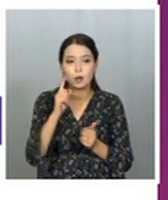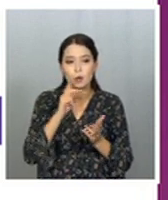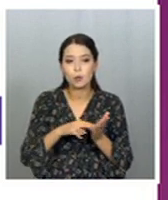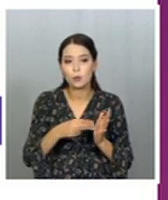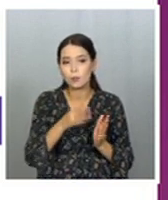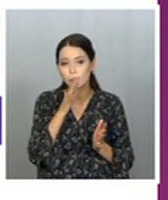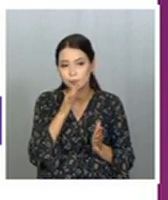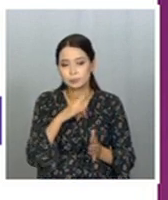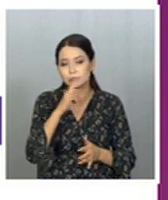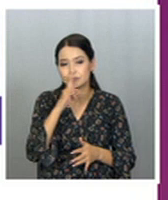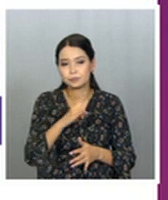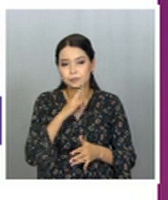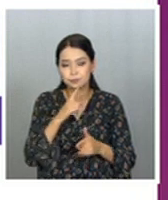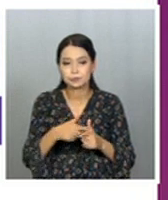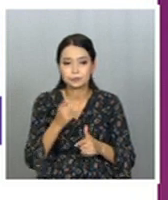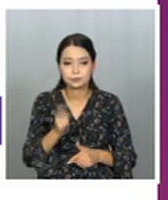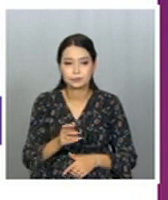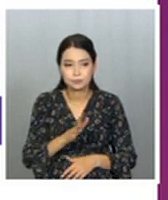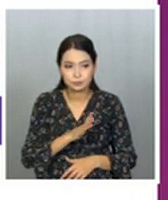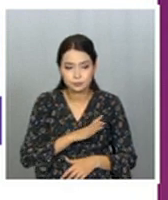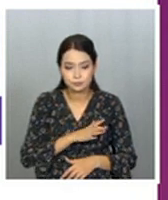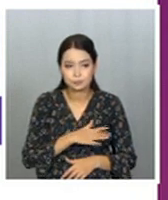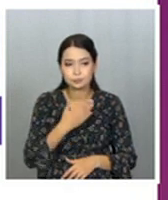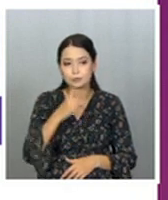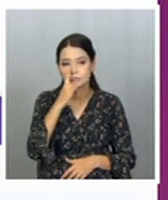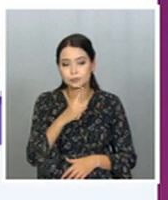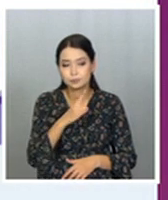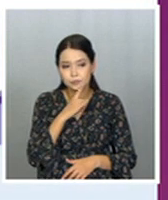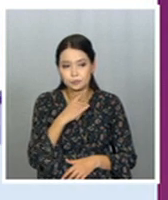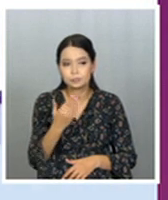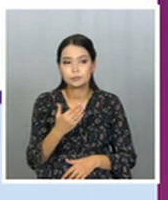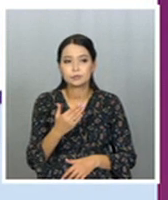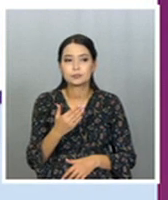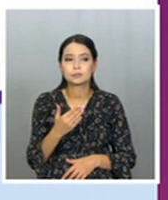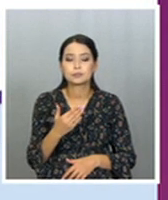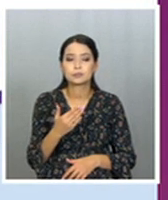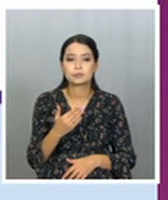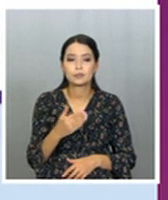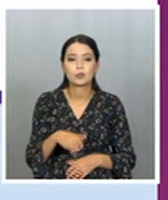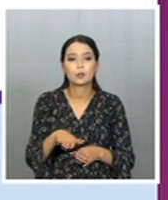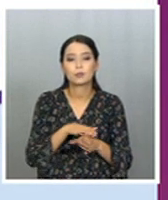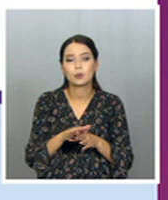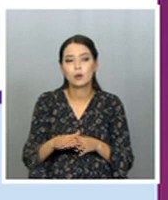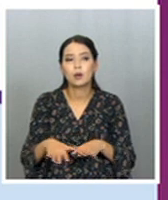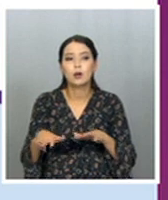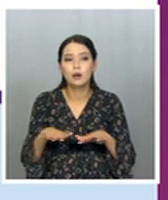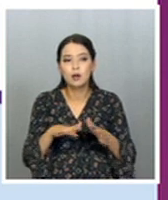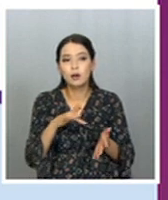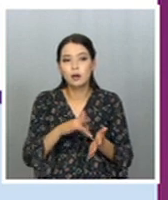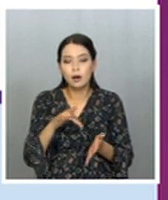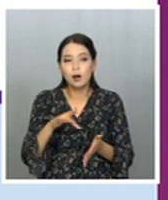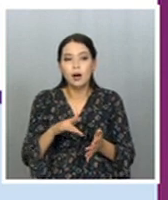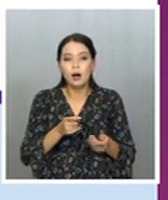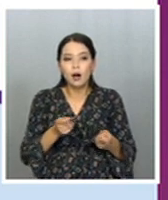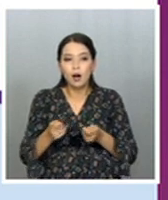қазақтар деп аталсын. Енді келесі құжат назар аударыңыздар. бүкіл одақтық орталық атқару